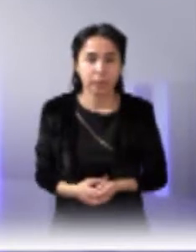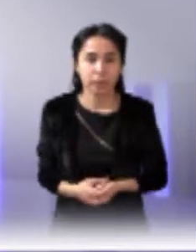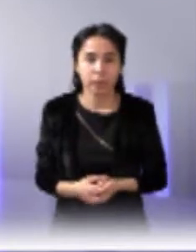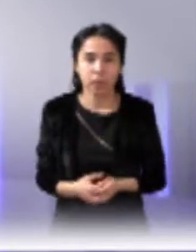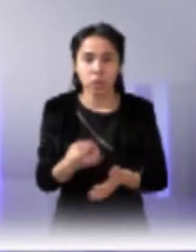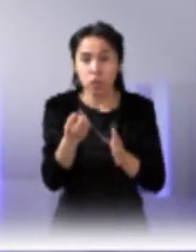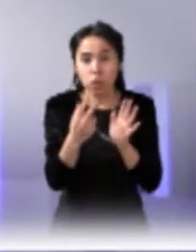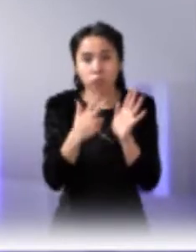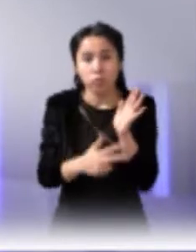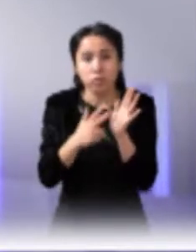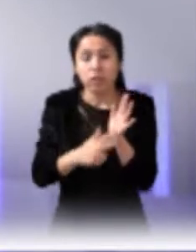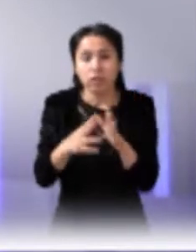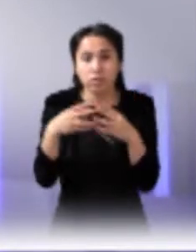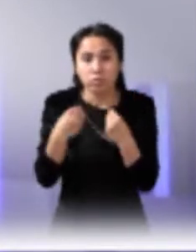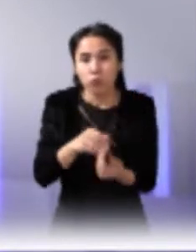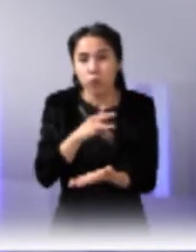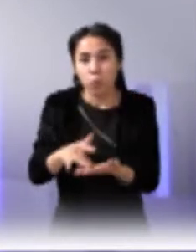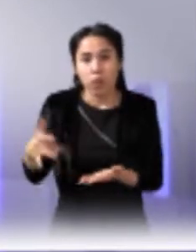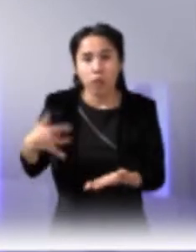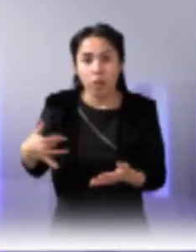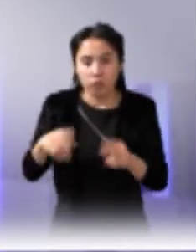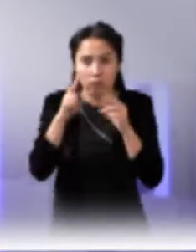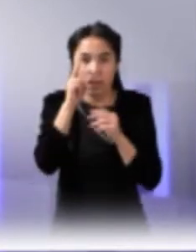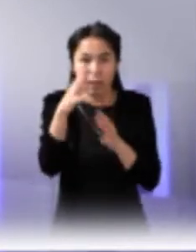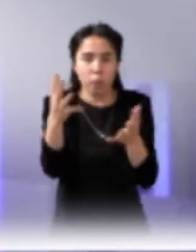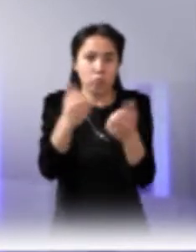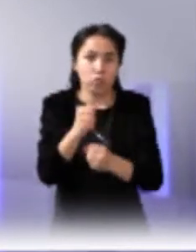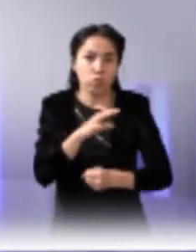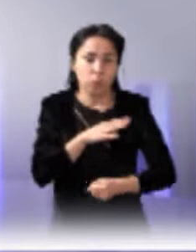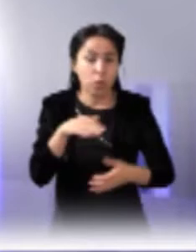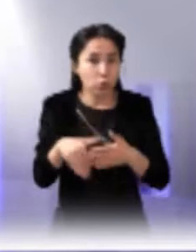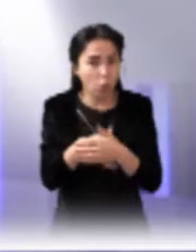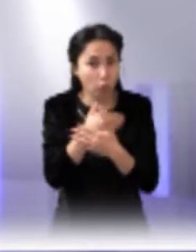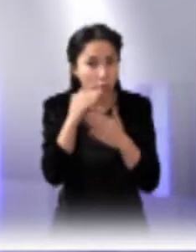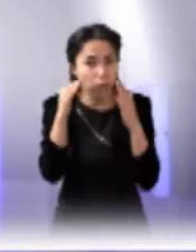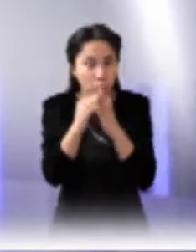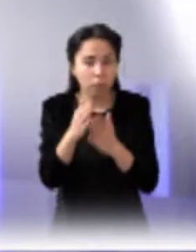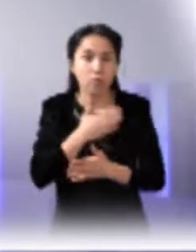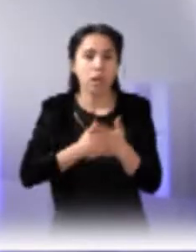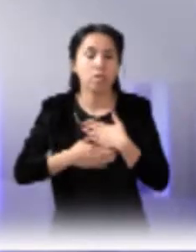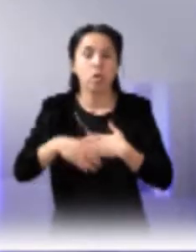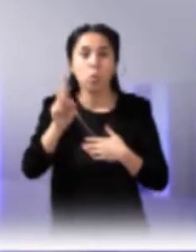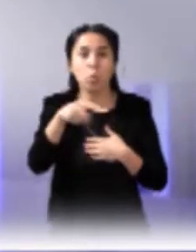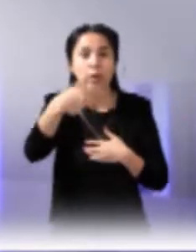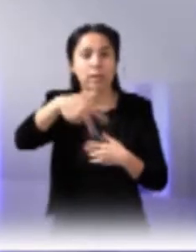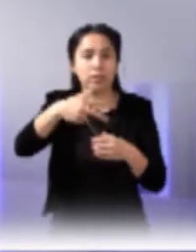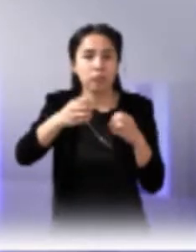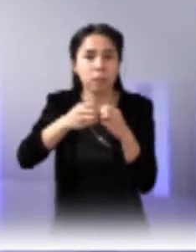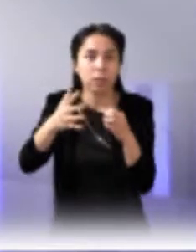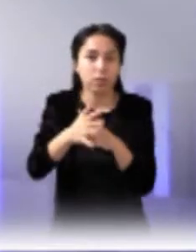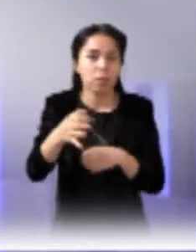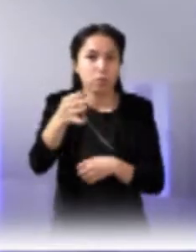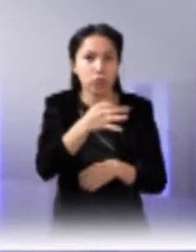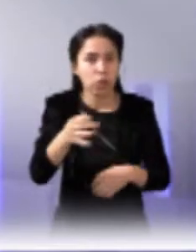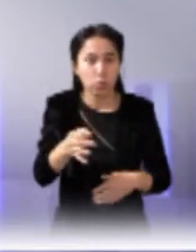Еще 80 семей Тараса обрели крышу над головой. Сегодня новоселами стали счастливцы дома номер 30 15-го